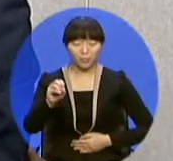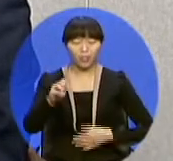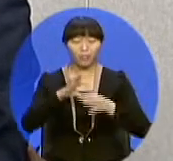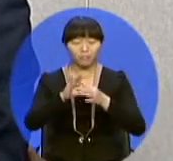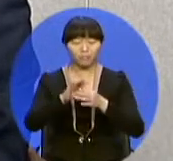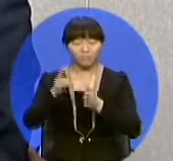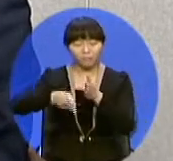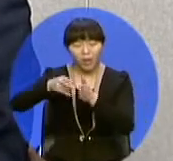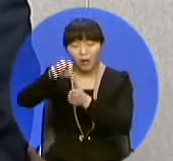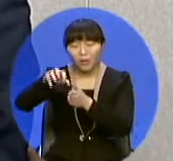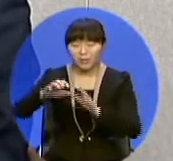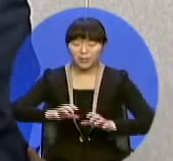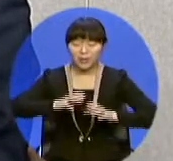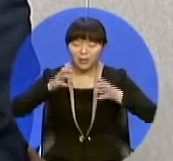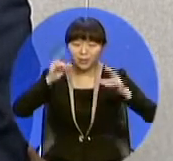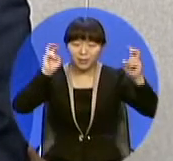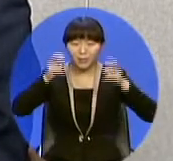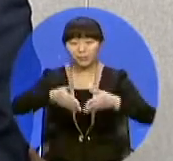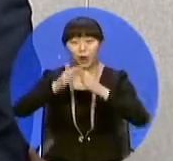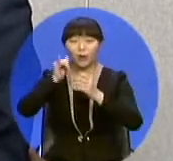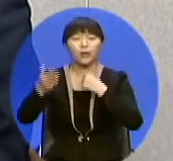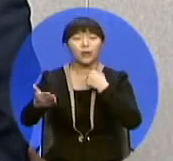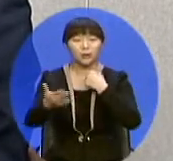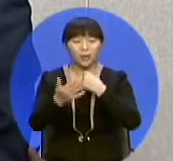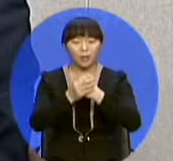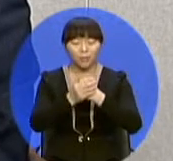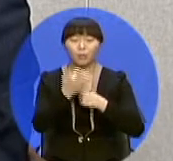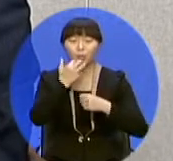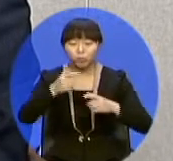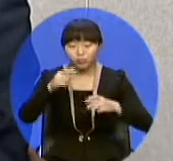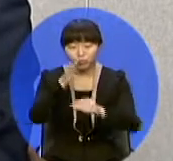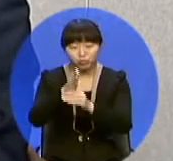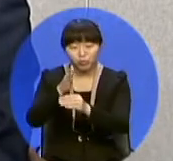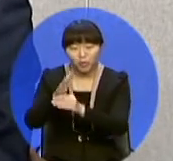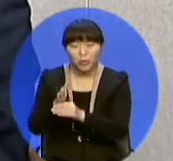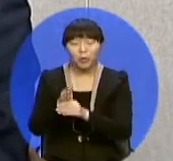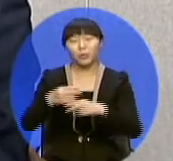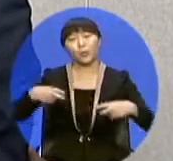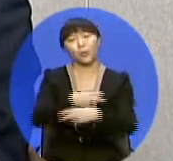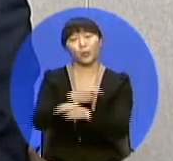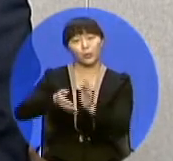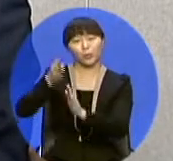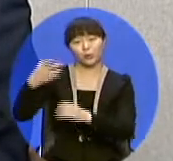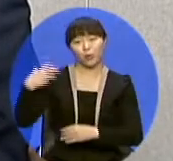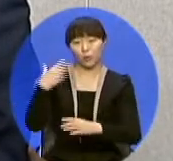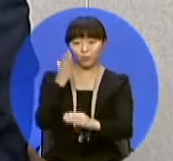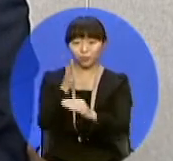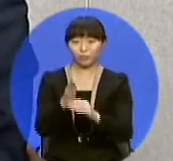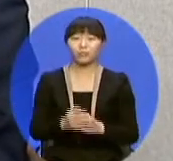기업들이 유치되면서 수도권 서남부의 중추도시로서 교통의 도시로서 역할을 하고